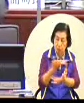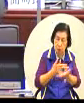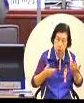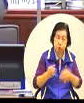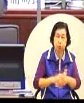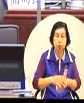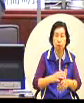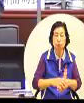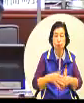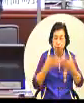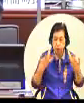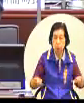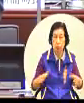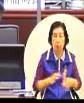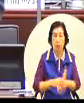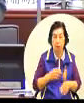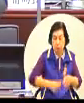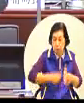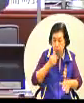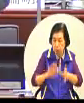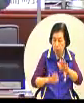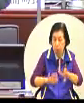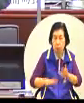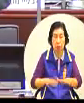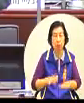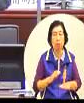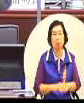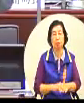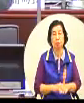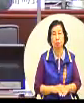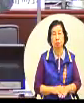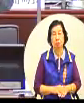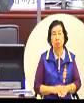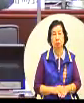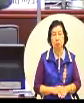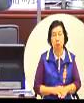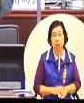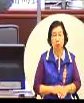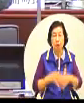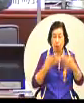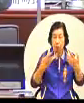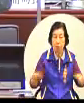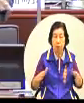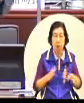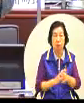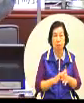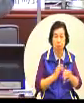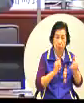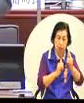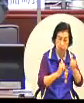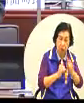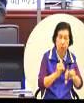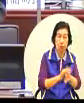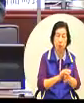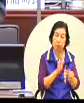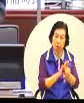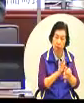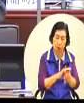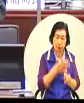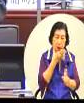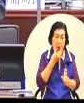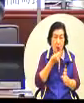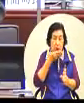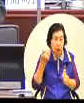但如果今天我要实践，就是多数人的最大利益就是我的选